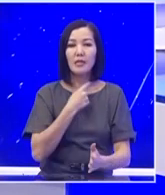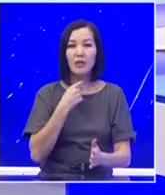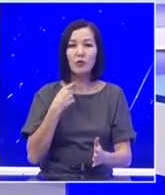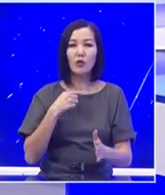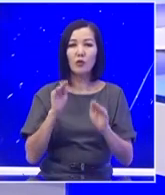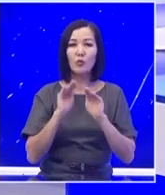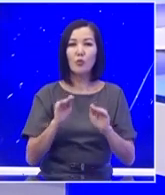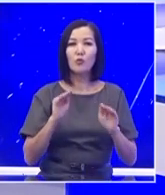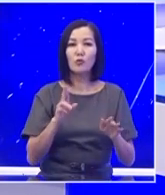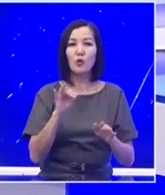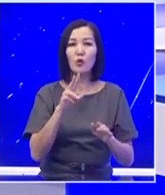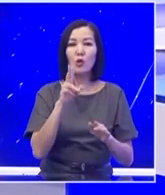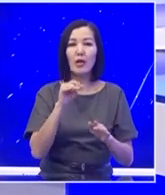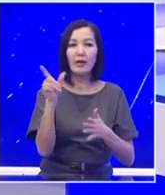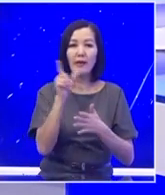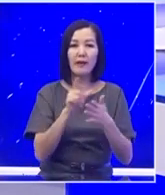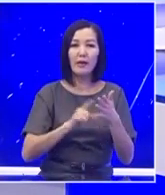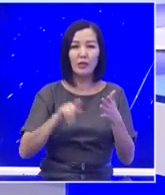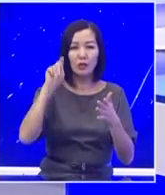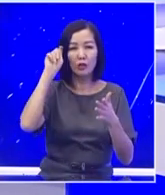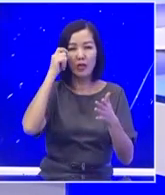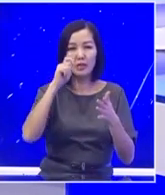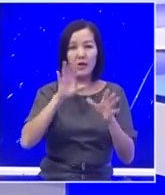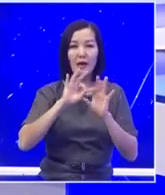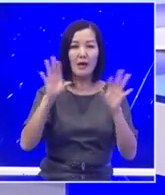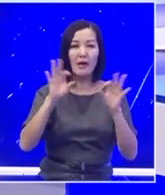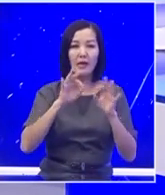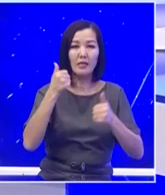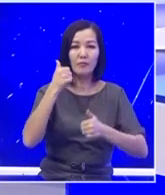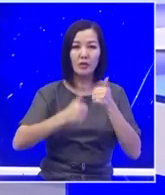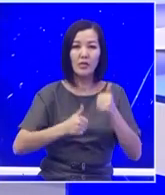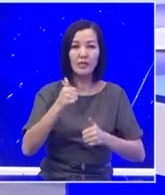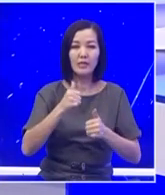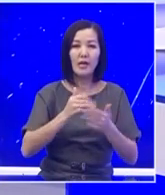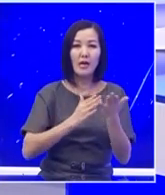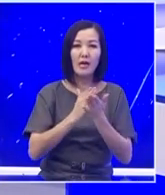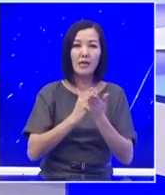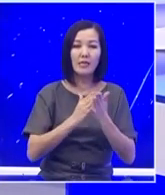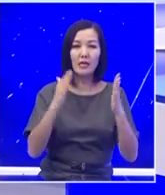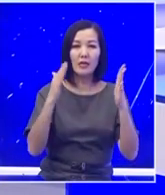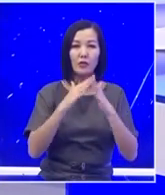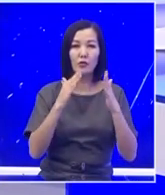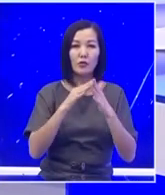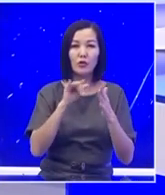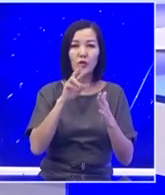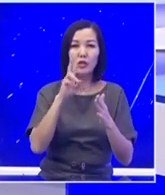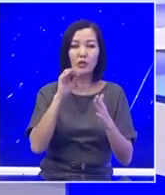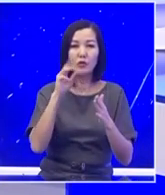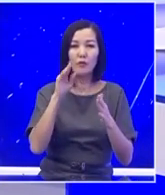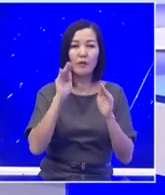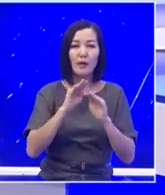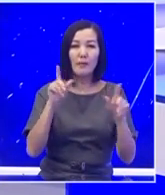Талдықорғандық оқушылар құлагер ақынның жырын жатқа оқып жарысты. Ардагерлер үйінде Илья Шансүгіровті еске алуға арналған мектеп аралық